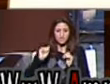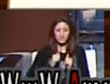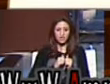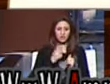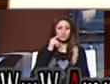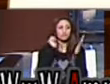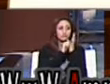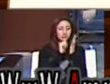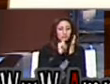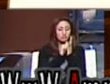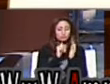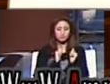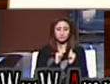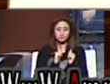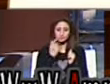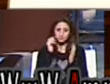ولكن مفيش